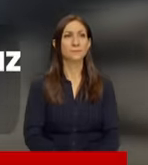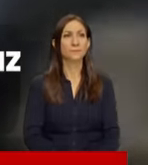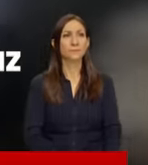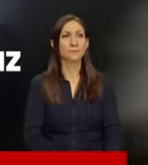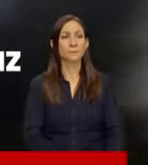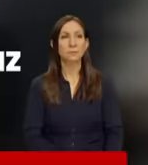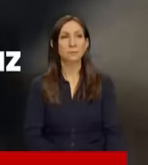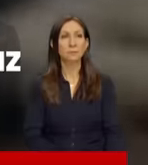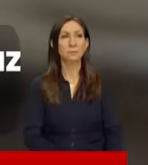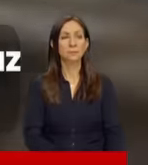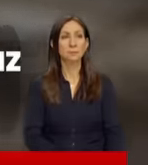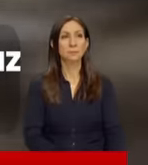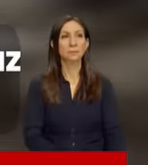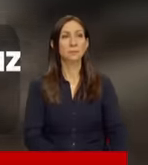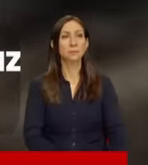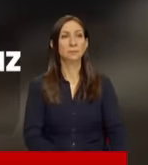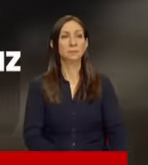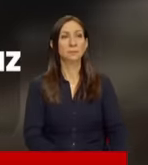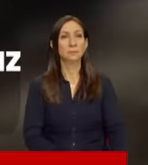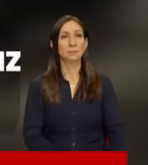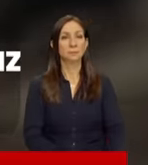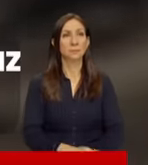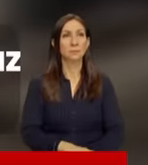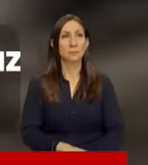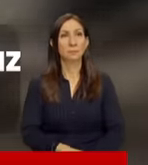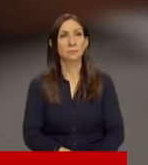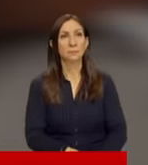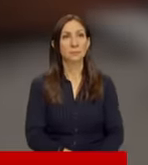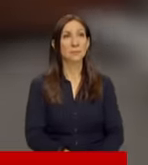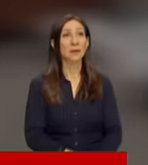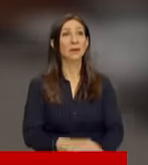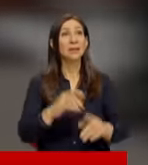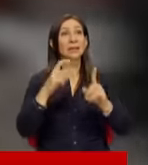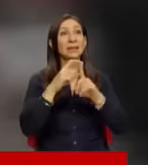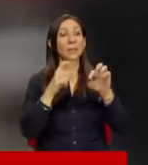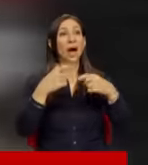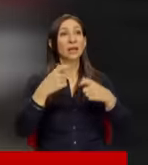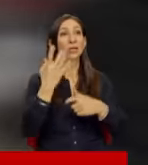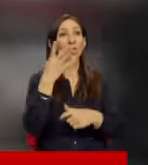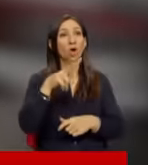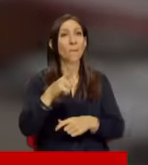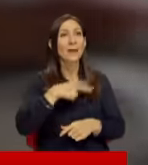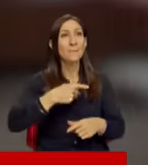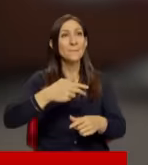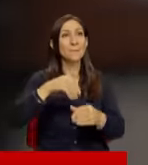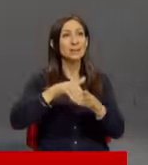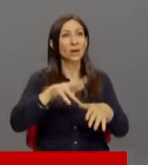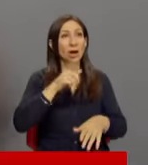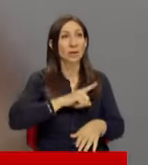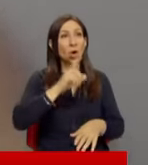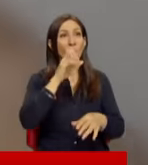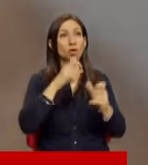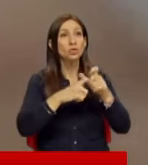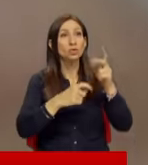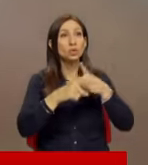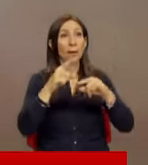size. Ağrı'da binlerce insan buraya getirin. Demokrat Parti Hatay 4 Yol Belediye Meclisi üyesi adayı Oğuzhan